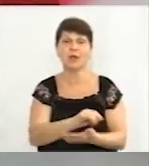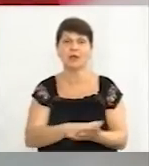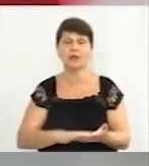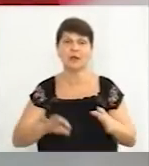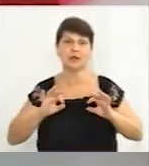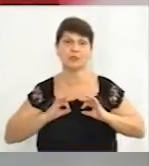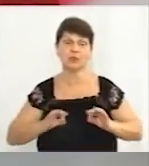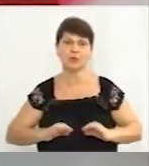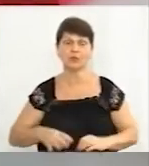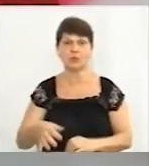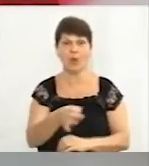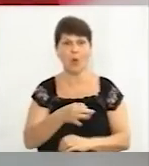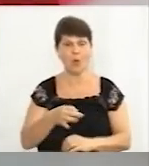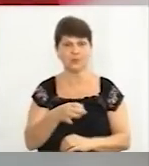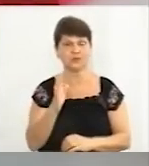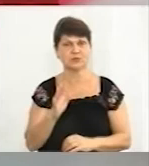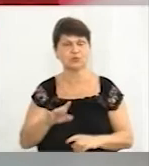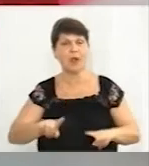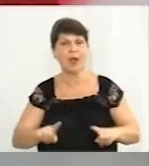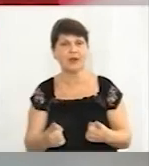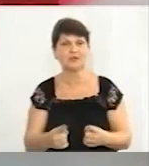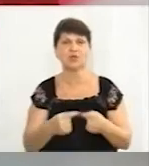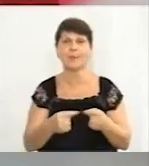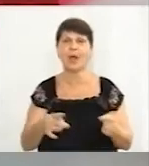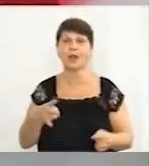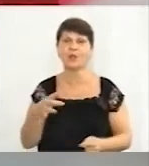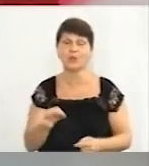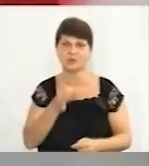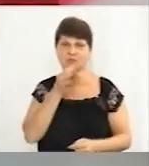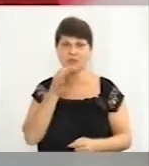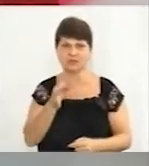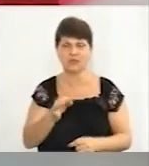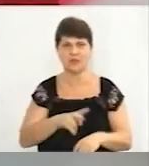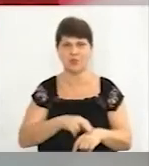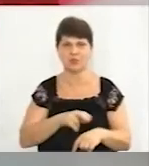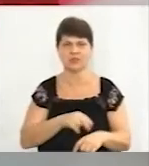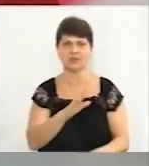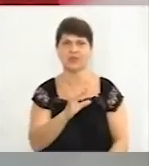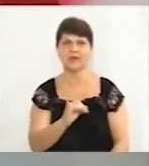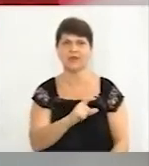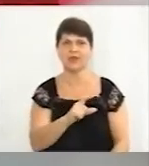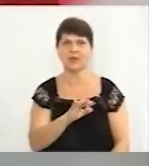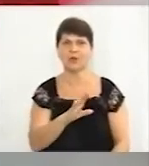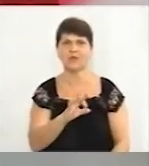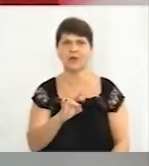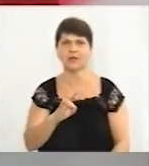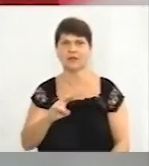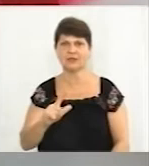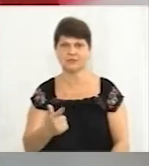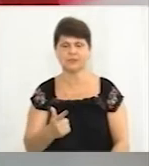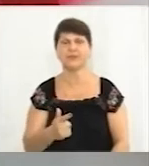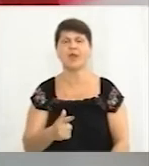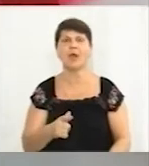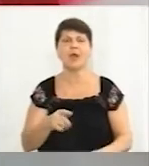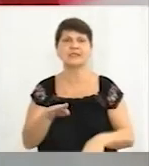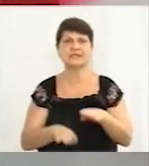вирішуватиме питання про арешт майна, розповіла речниця відомства Ірина Вихованець. Слідство у цій справі триває. Обшук складу